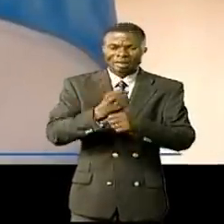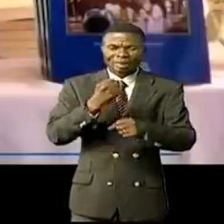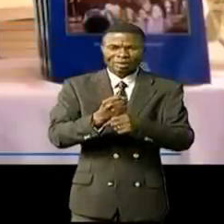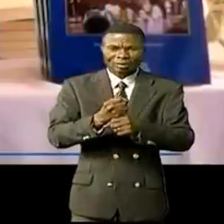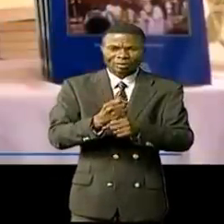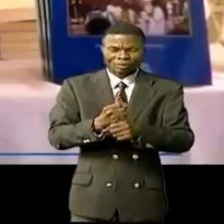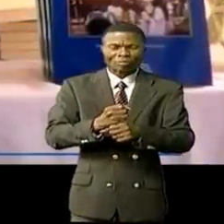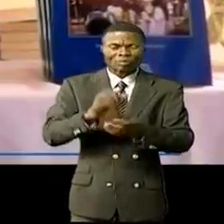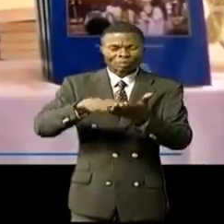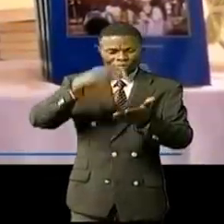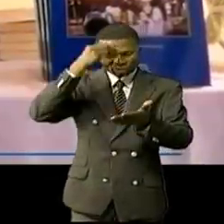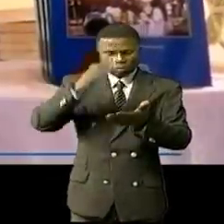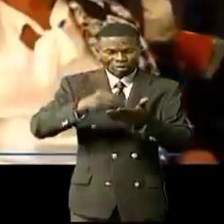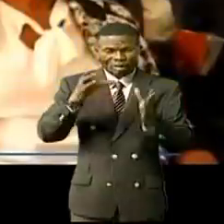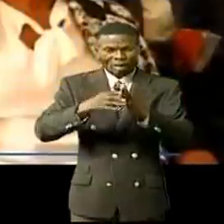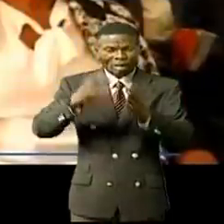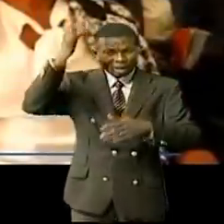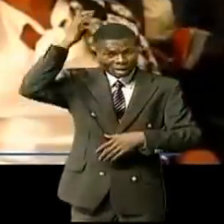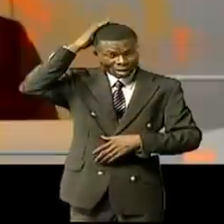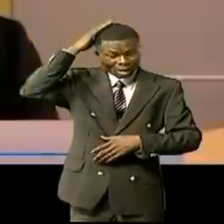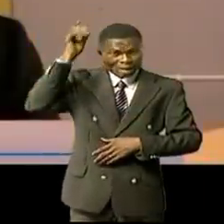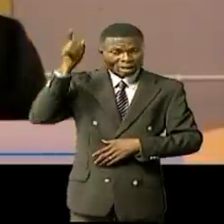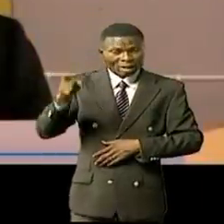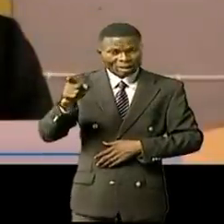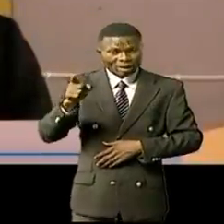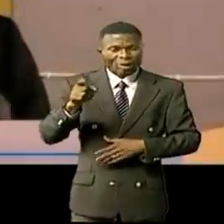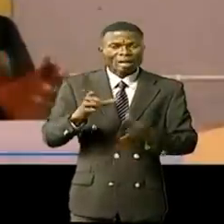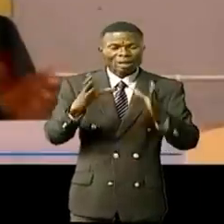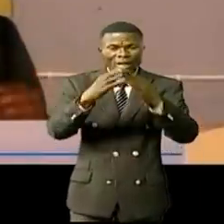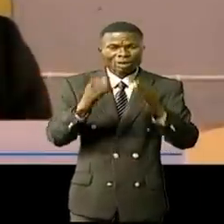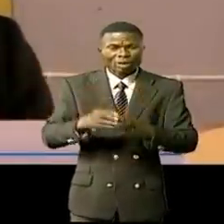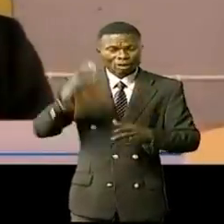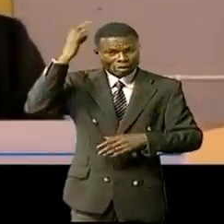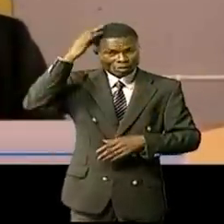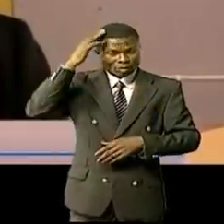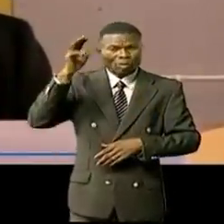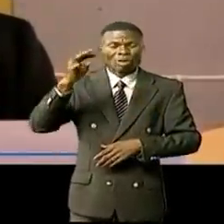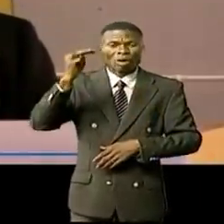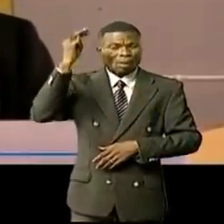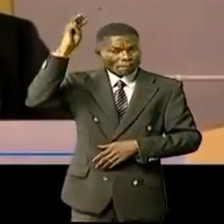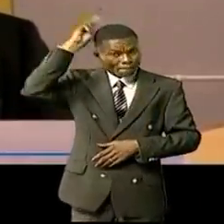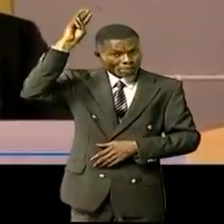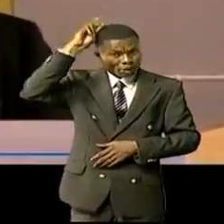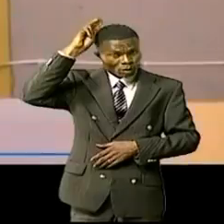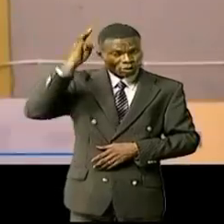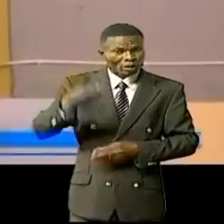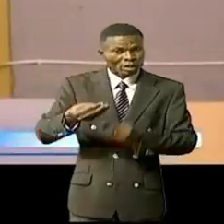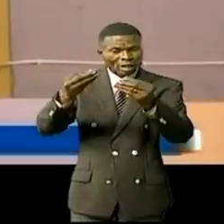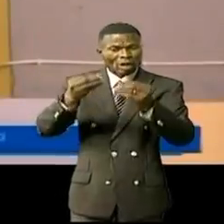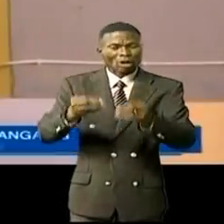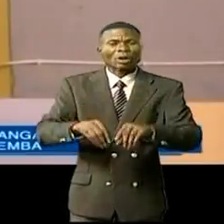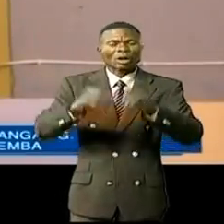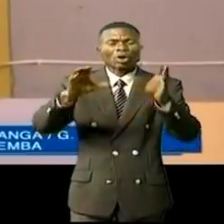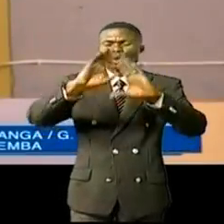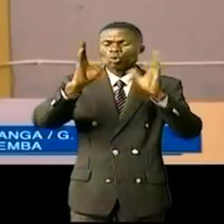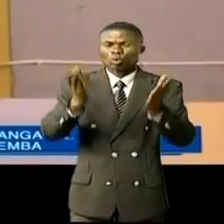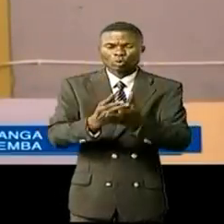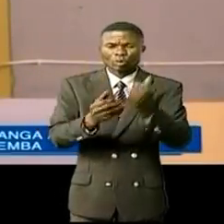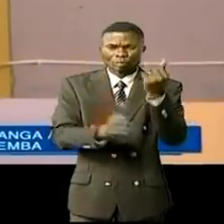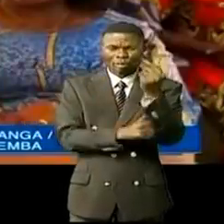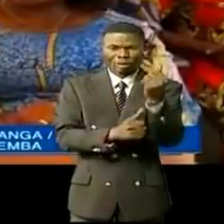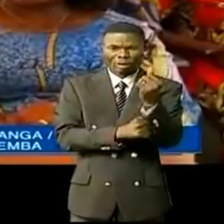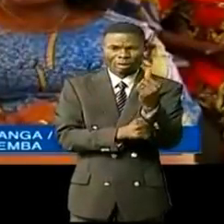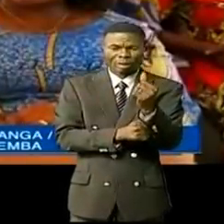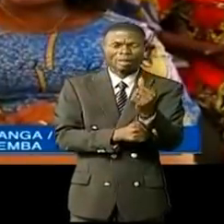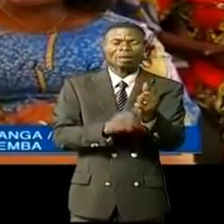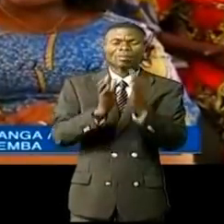mûri d'abord avec Monseigneur Mondiri Roy, ensuite avec Monseigneur Mosengo, qui a soumis ce rite à la congrégation pour le culte